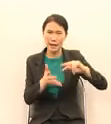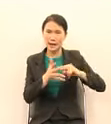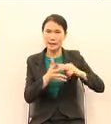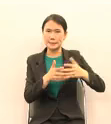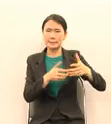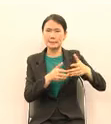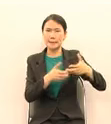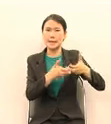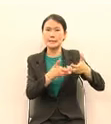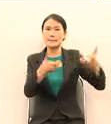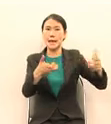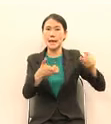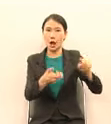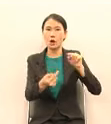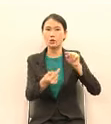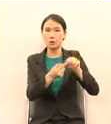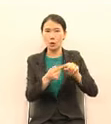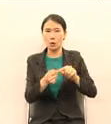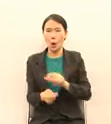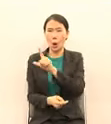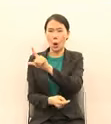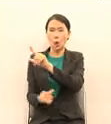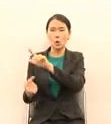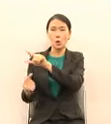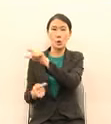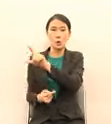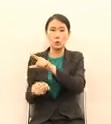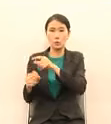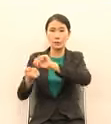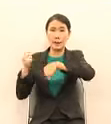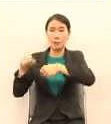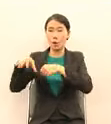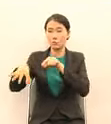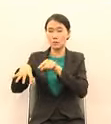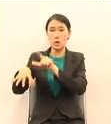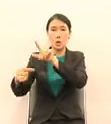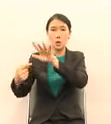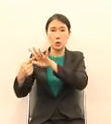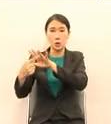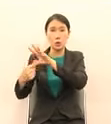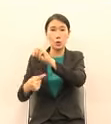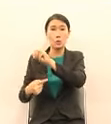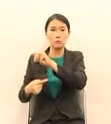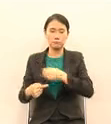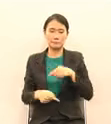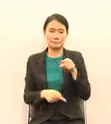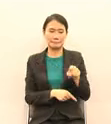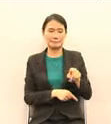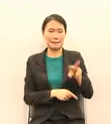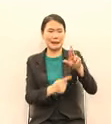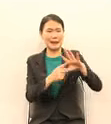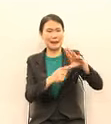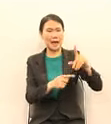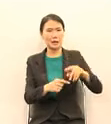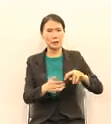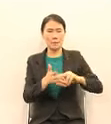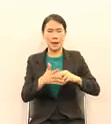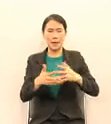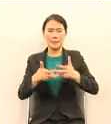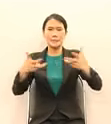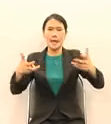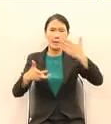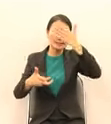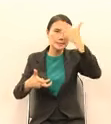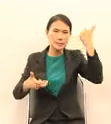ออกมาว่านี่คือสนามมวยลุมพินีนี่คือสนามมวยราชดำเนินแล้วก็ยังมีสนามมวยอย่างเช่นว่าอ้อม